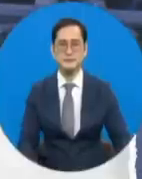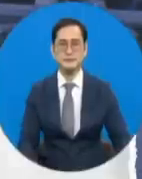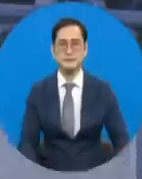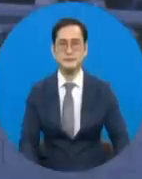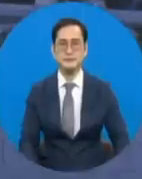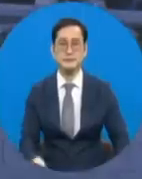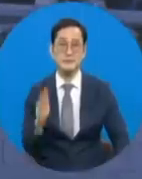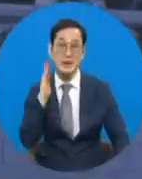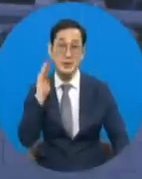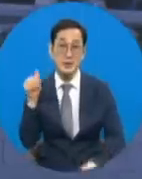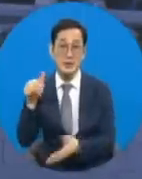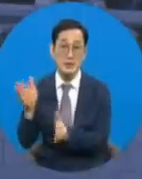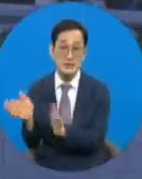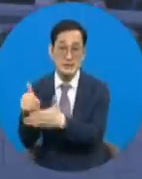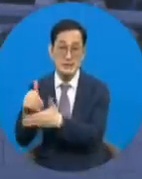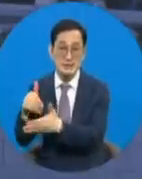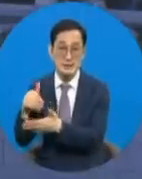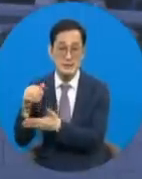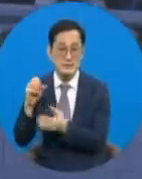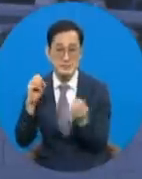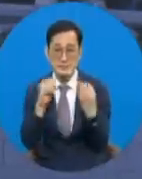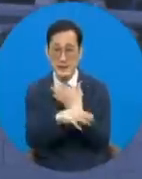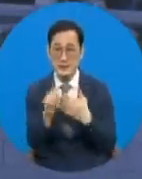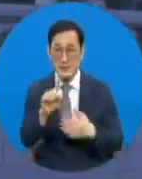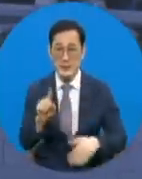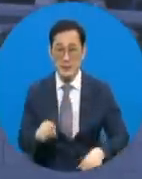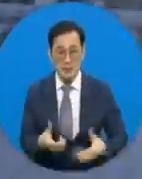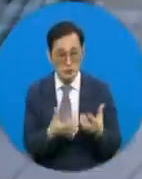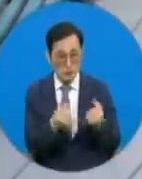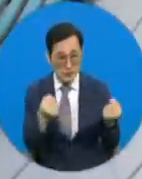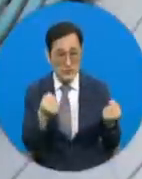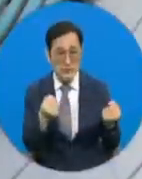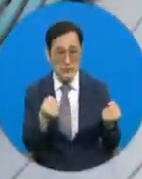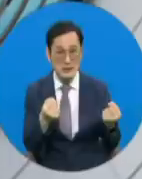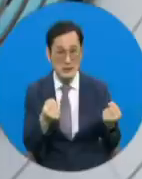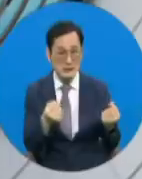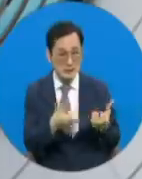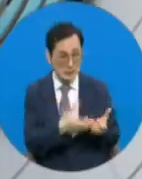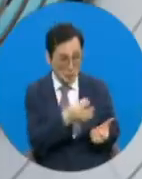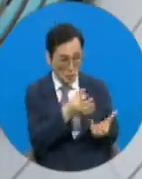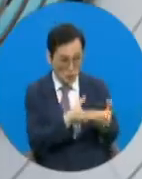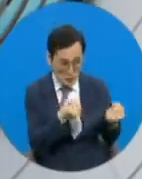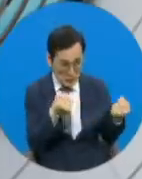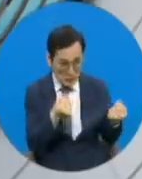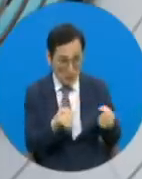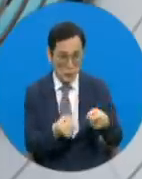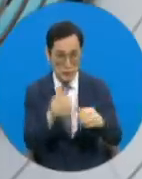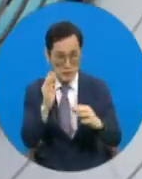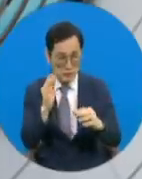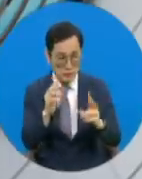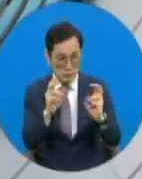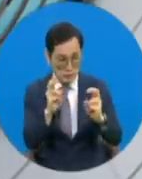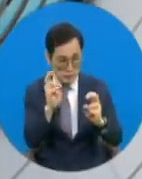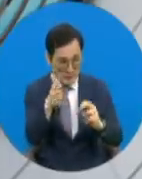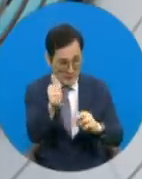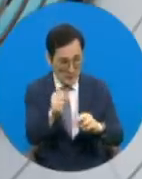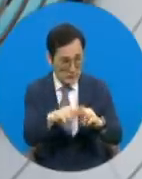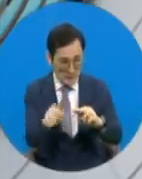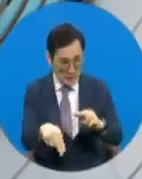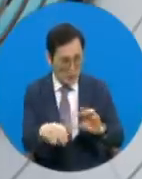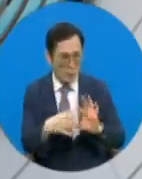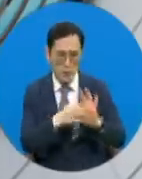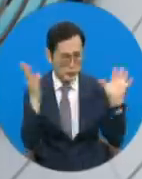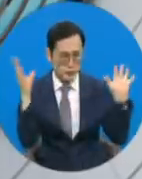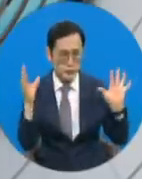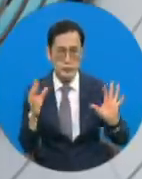대통령실도 이에 즉각 입장을 내놨습니다. 분리징수와 사장 사퇴는 별개라는 겁니다. 이